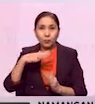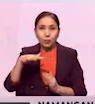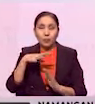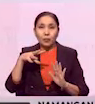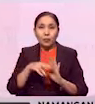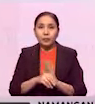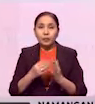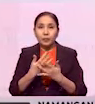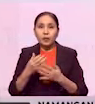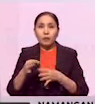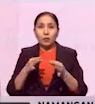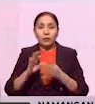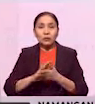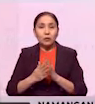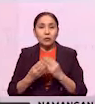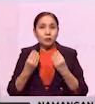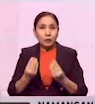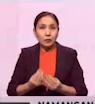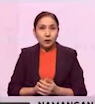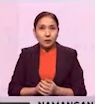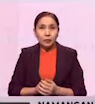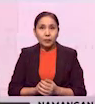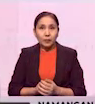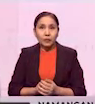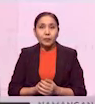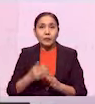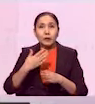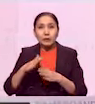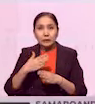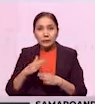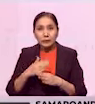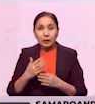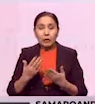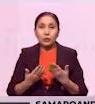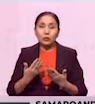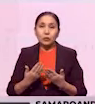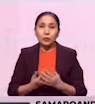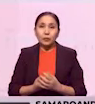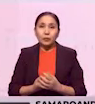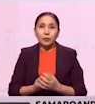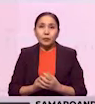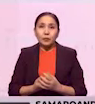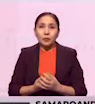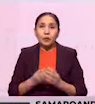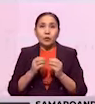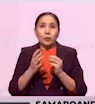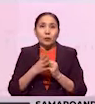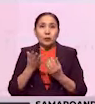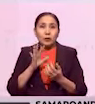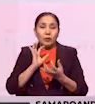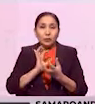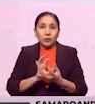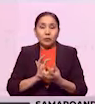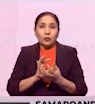qatar kolaylıklar jaratıp berilgen, yani jeŋiletilgen kreditler, 15 tane avtobus jönelisi